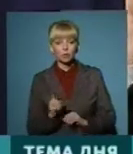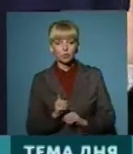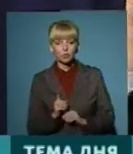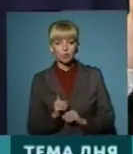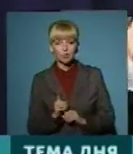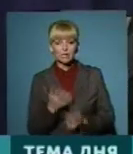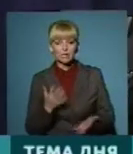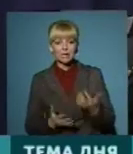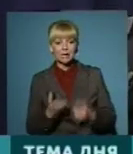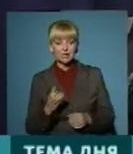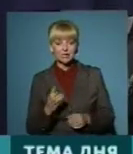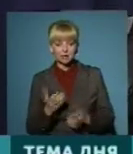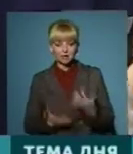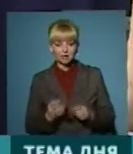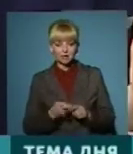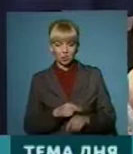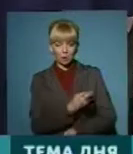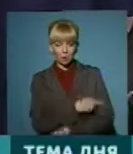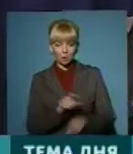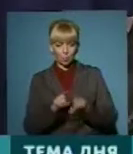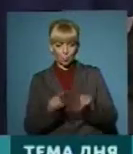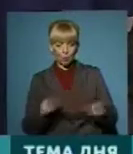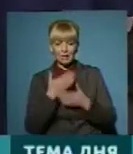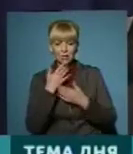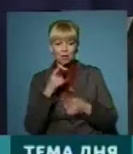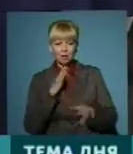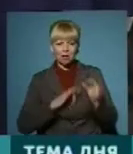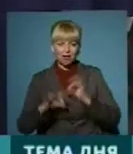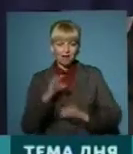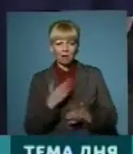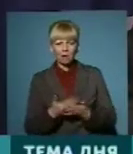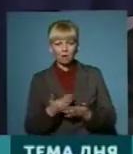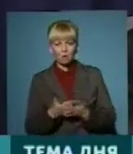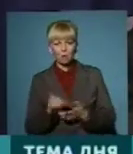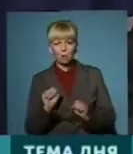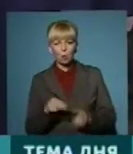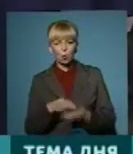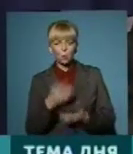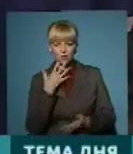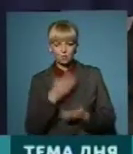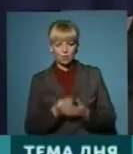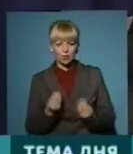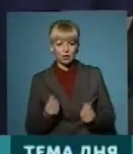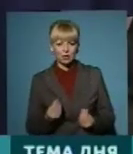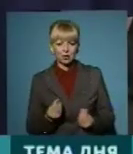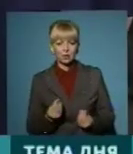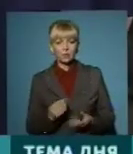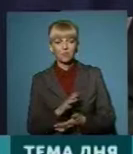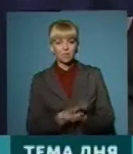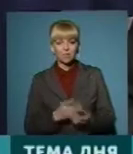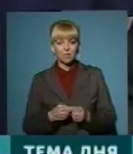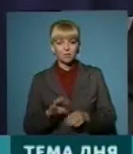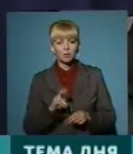бывает, если в этой больнице нету лекарств определенного, там, то они могут и купить за свои деньги. В дальнейшем это